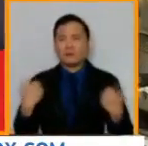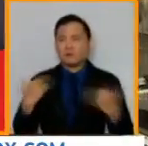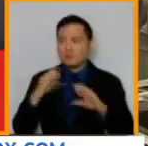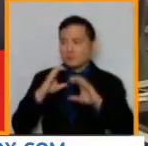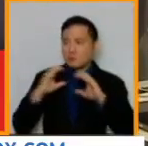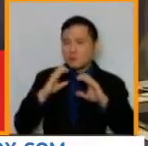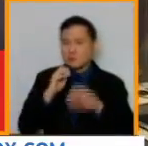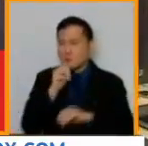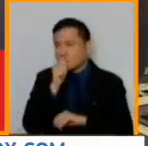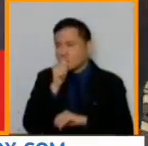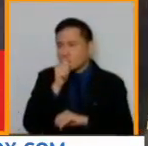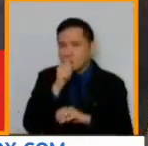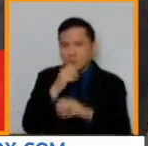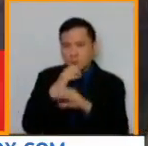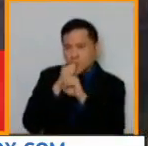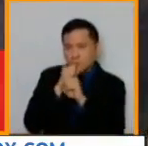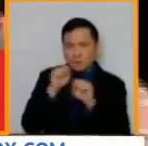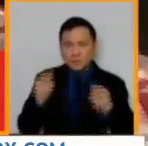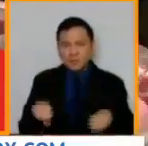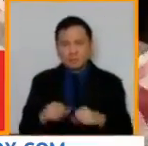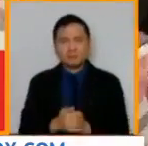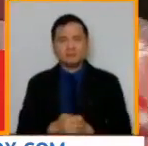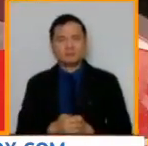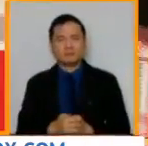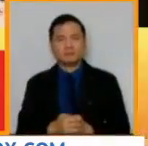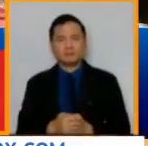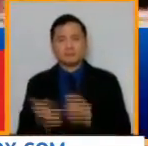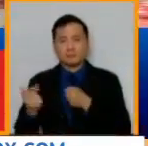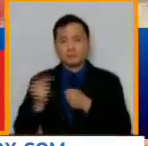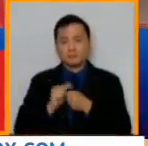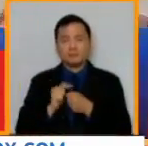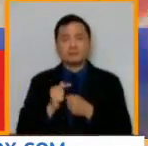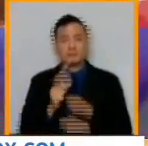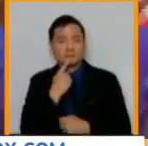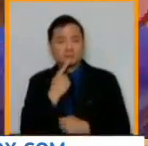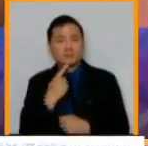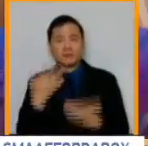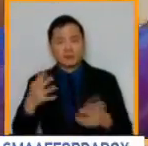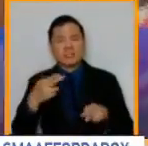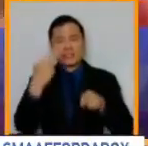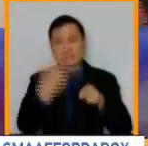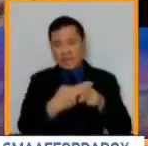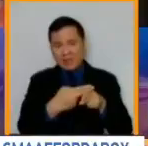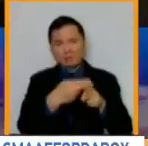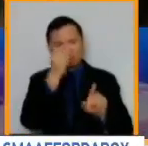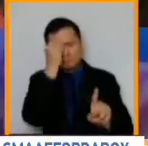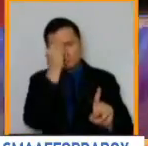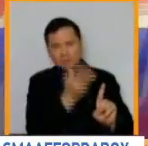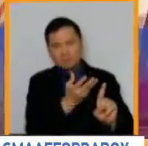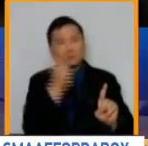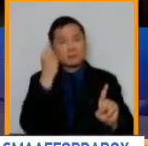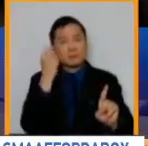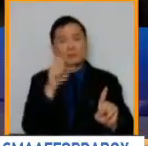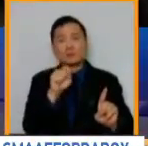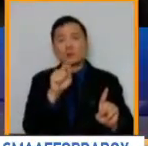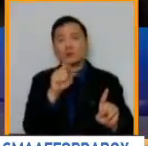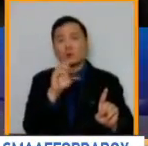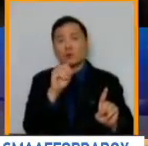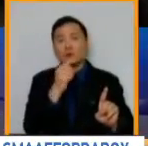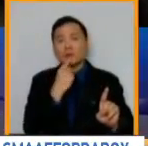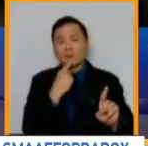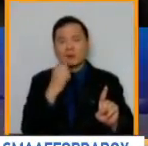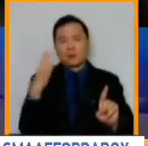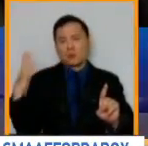Soto na sinabi nga sa kanya ni Guanzon ang pangalan ng senador. Pero sabi ni Soto, hihintayin niya kung merong magfa-file ng reklamo laban